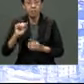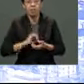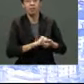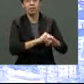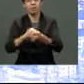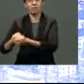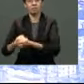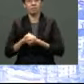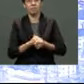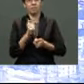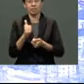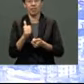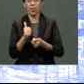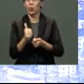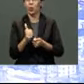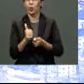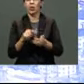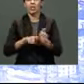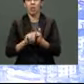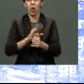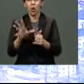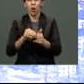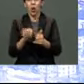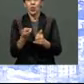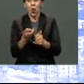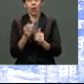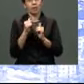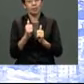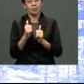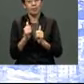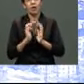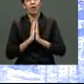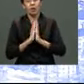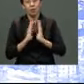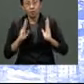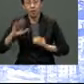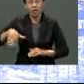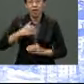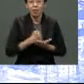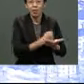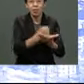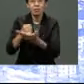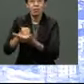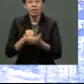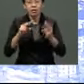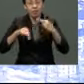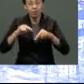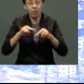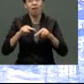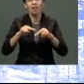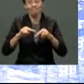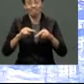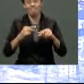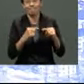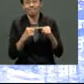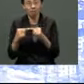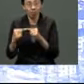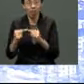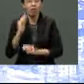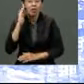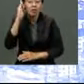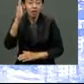ย่างนี้อยู่เราถึงได้ผลอย่างนี้กราบขอบพระคุณเป็นอย่างสูงและขอให้ท่านช่วยกันดูแลต่อเพื่อเราจะได้ผ่านในเรื่องนี้ไประ